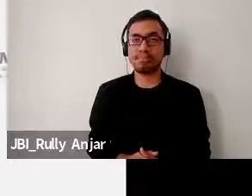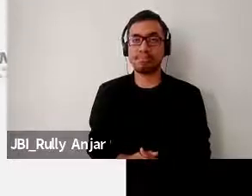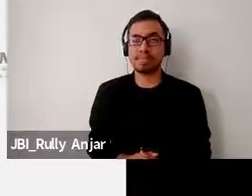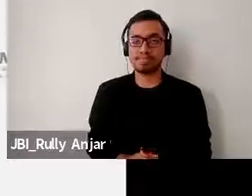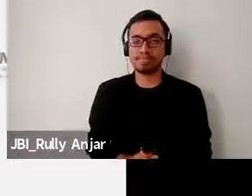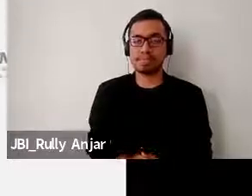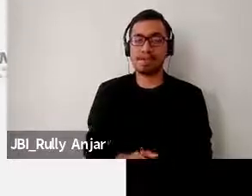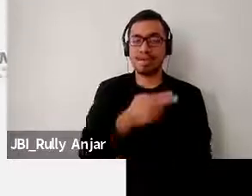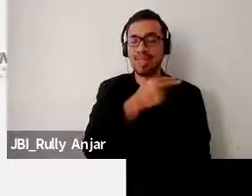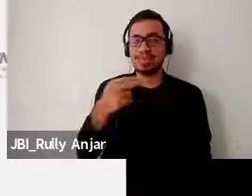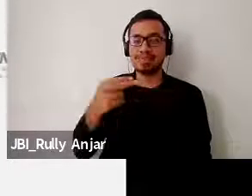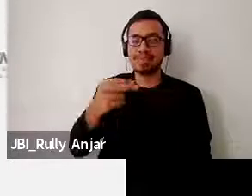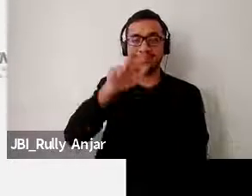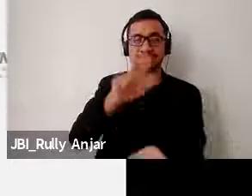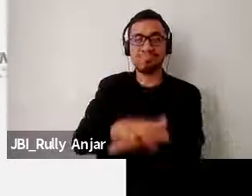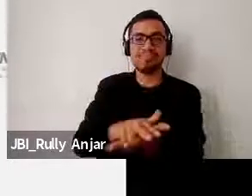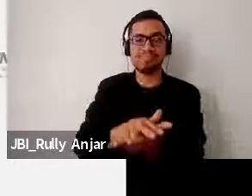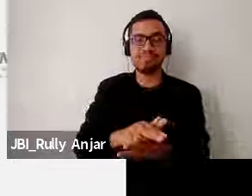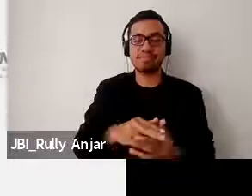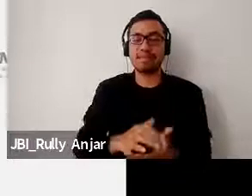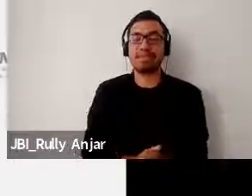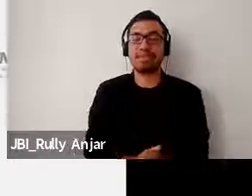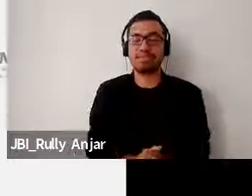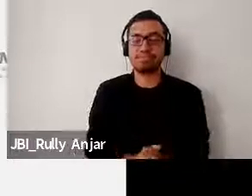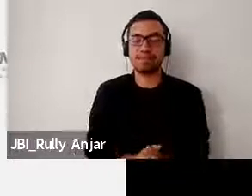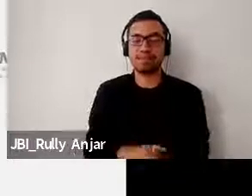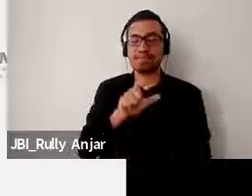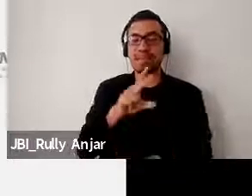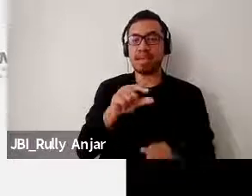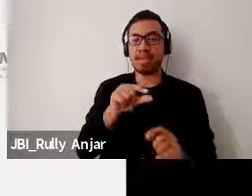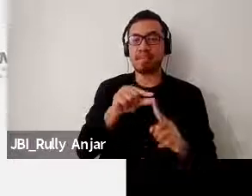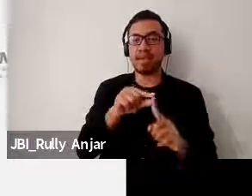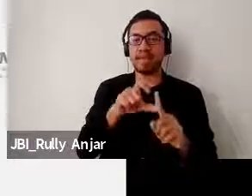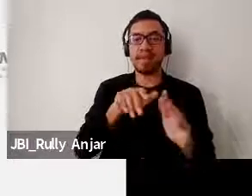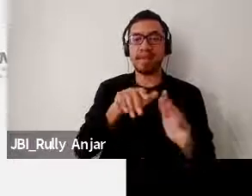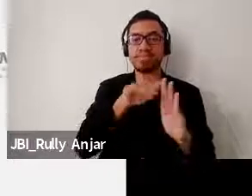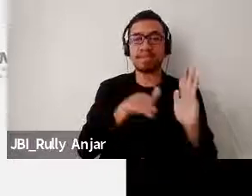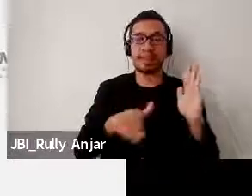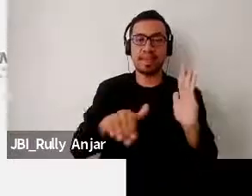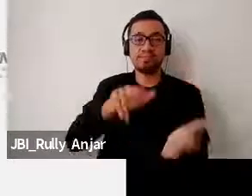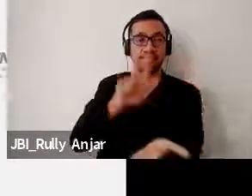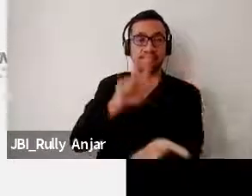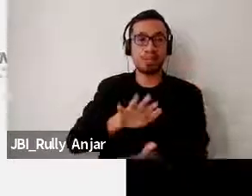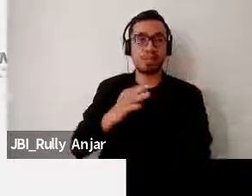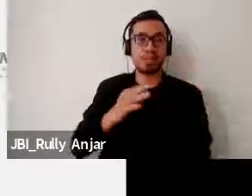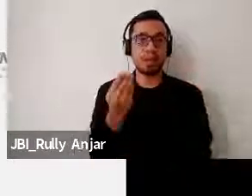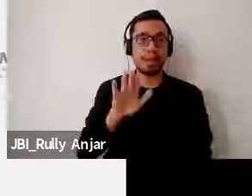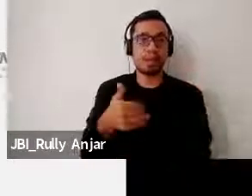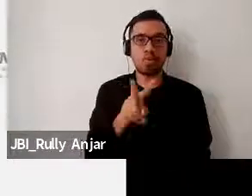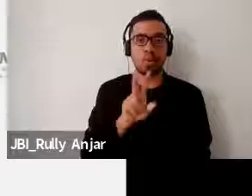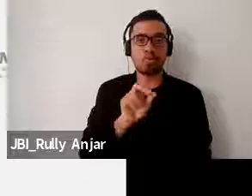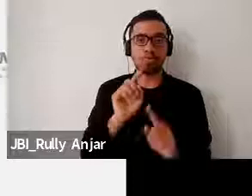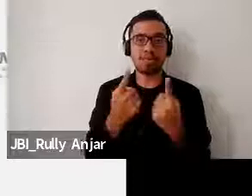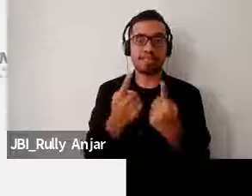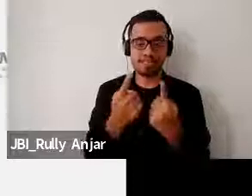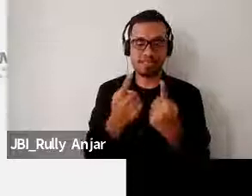telah meratifikasi Konvensi Hak-Hak Penyandang Disabilitas atau UNCRPD pada 2011, kemudian telah